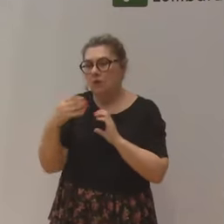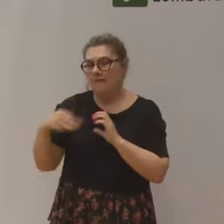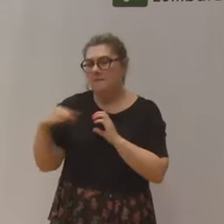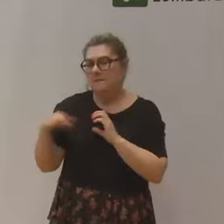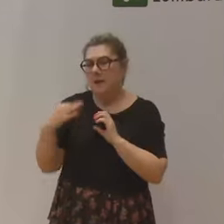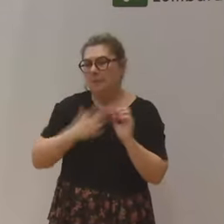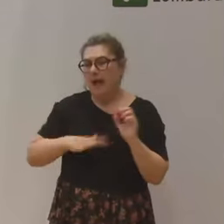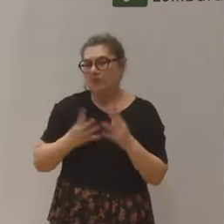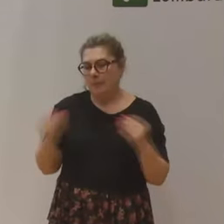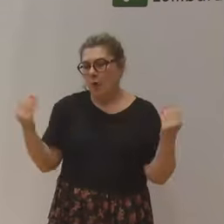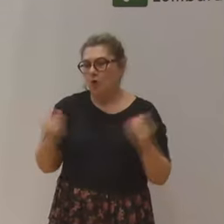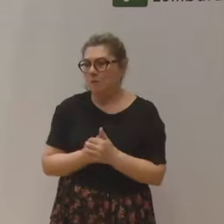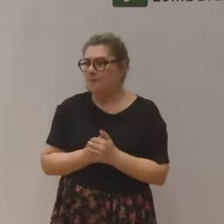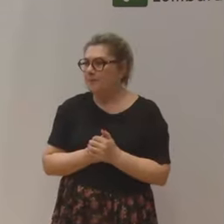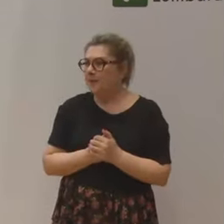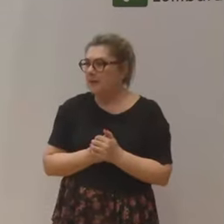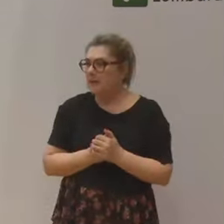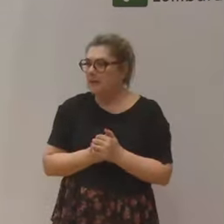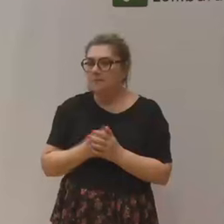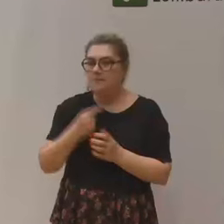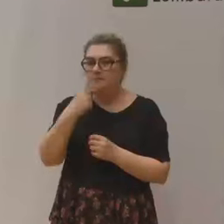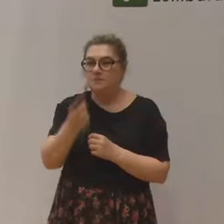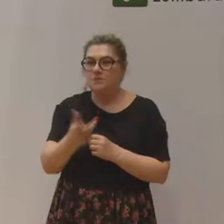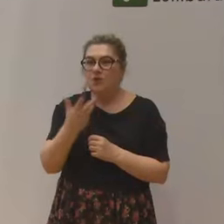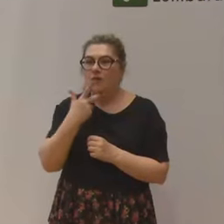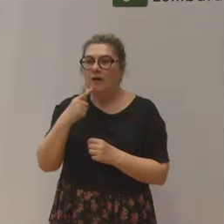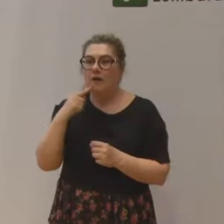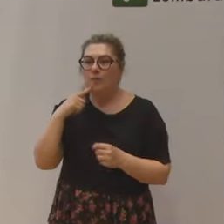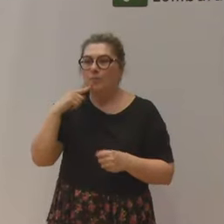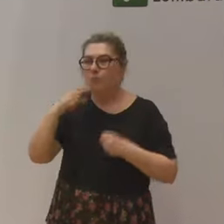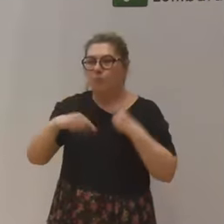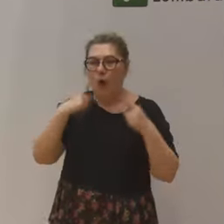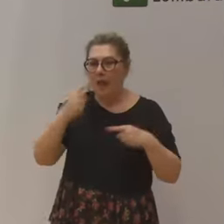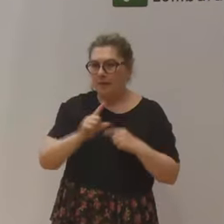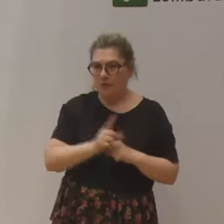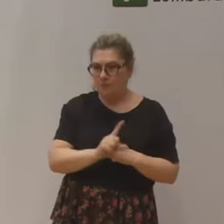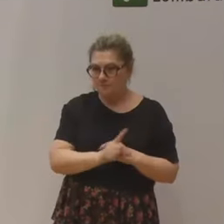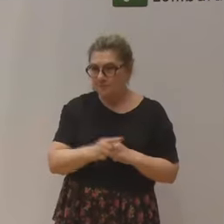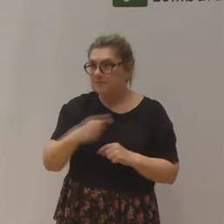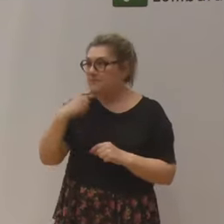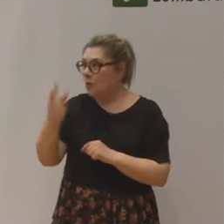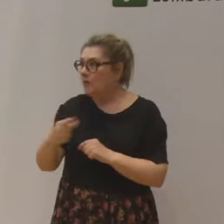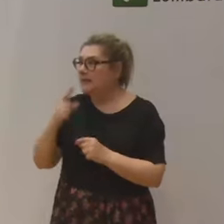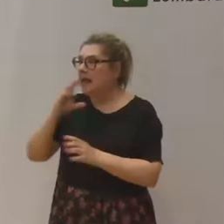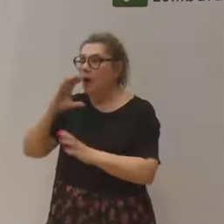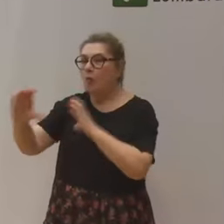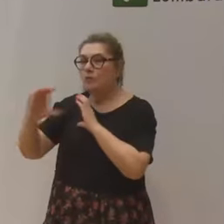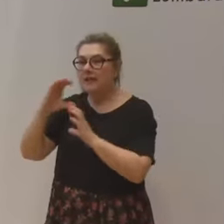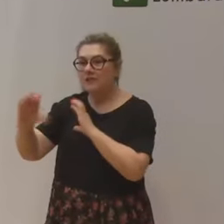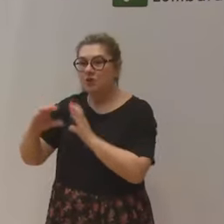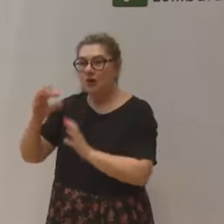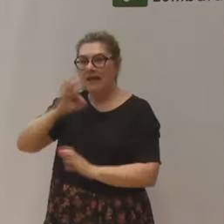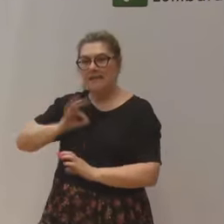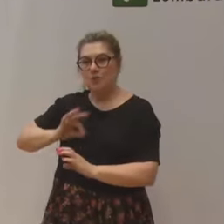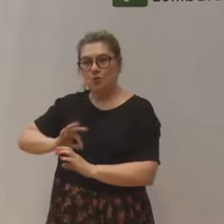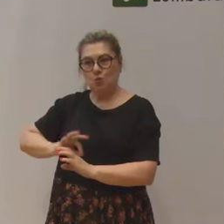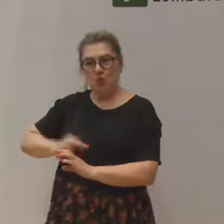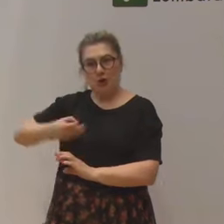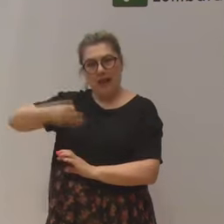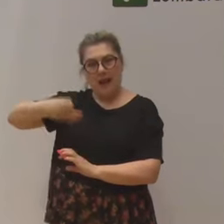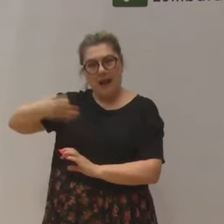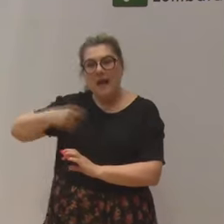molto gradita. Non vorrei fare un accenno polemico, ma questa è una comunicazione istituzionale che proprio, ribadendo quanto